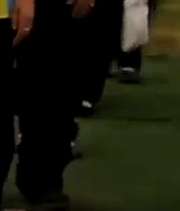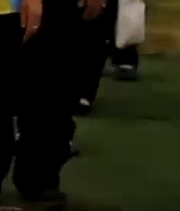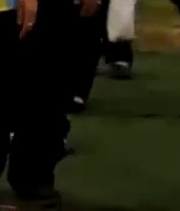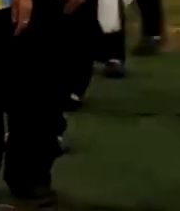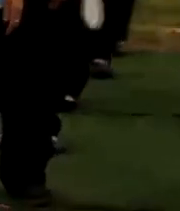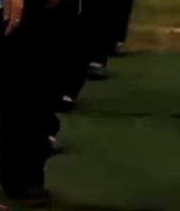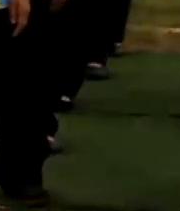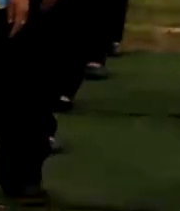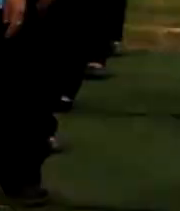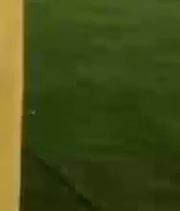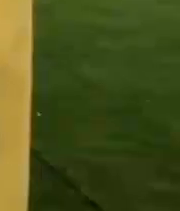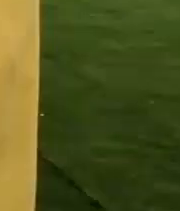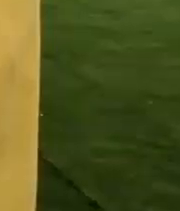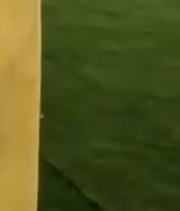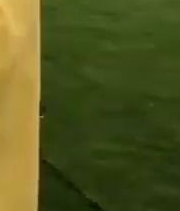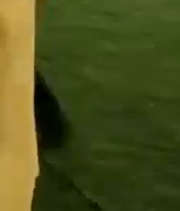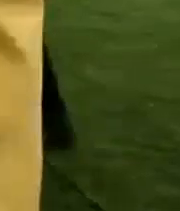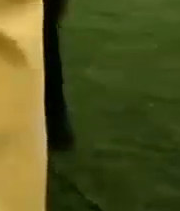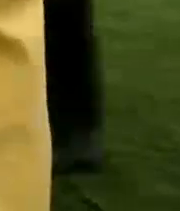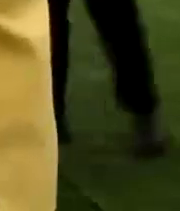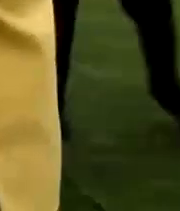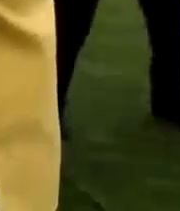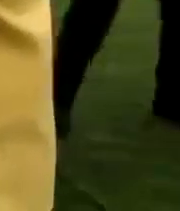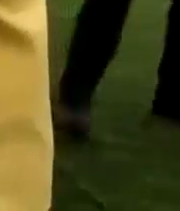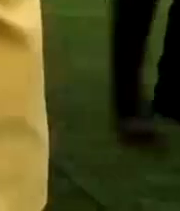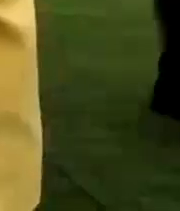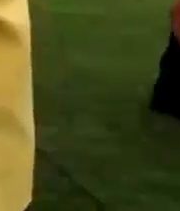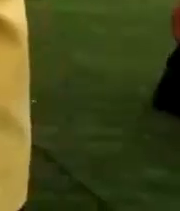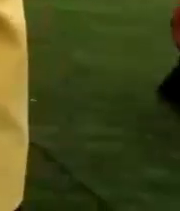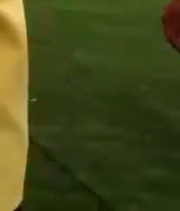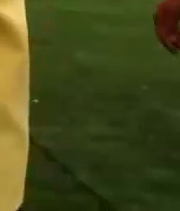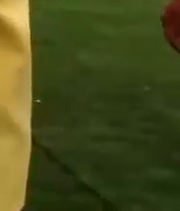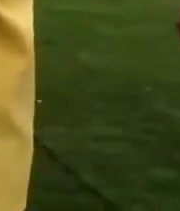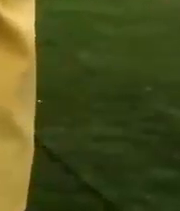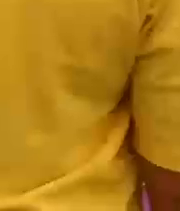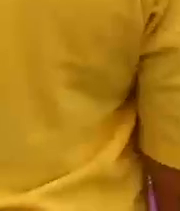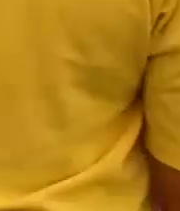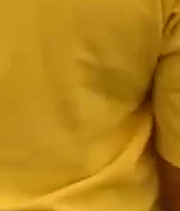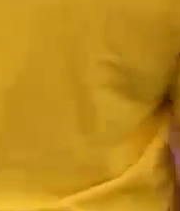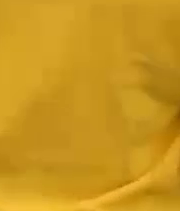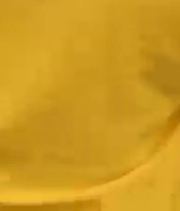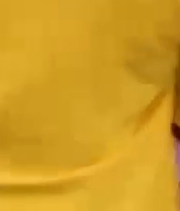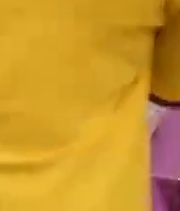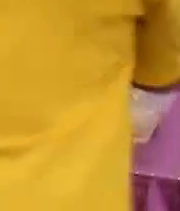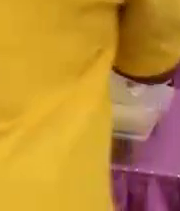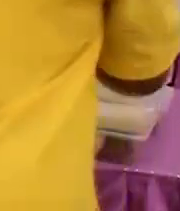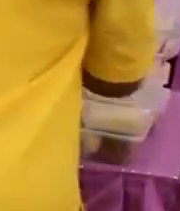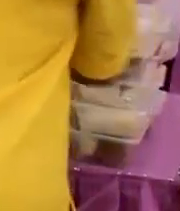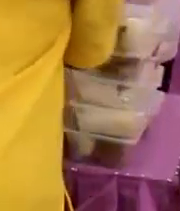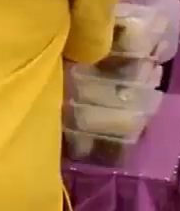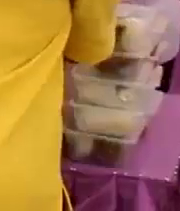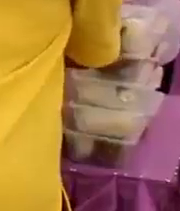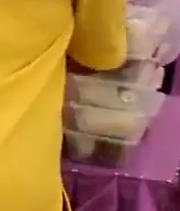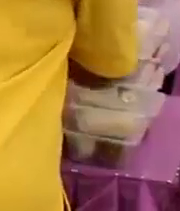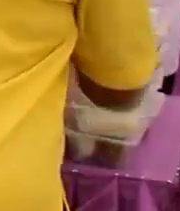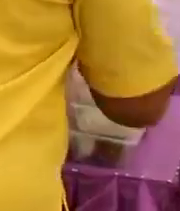กนิษฐาธิราชเจ้ากรมสมเด็จพระเทพรัตนราชสุดาสยามบรมราชกุมารีให้จัดตั้งครัวพระราชทานอุปนายิกาผู้อำนวย